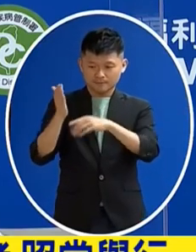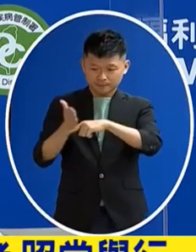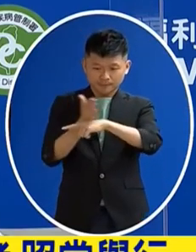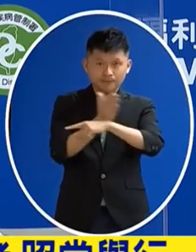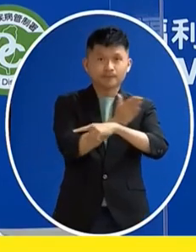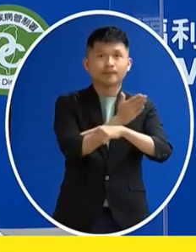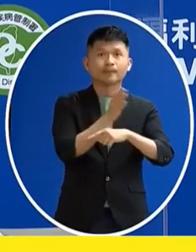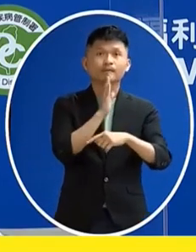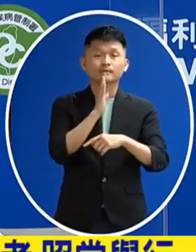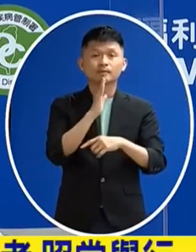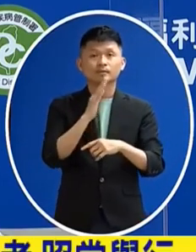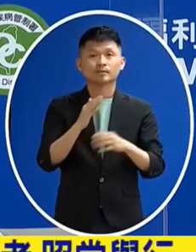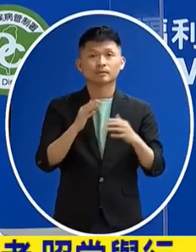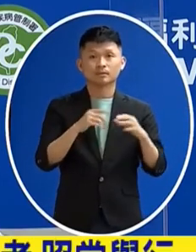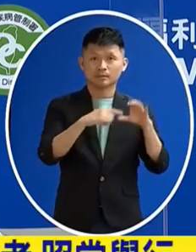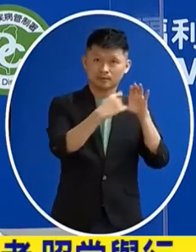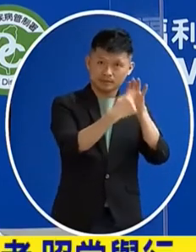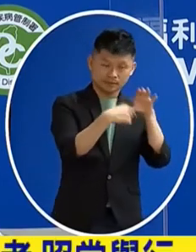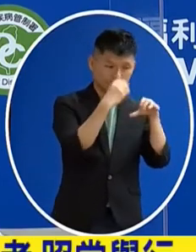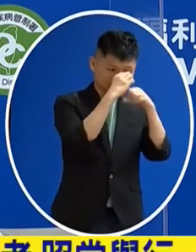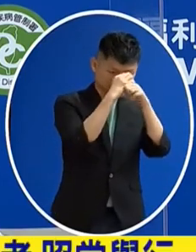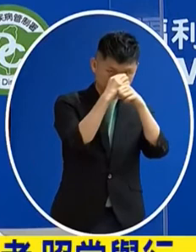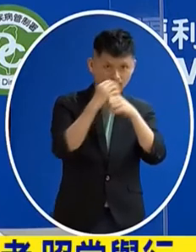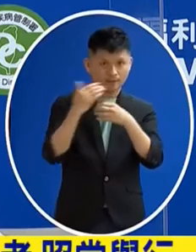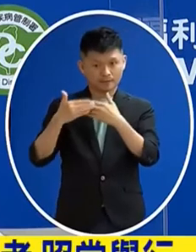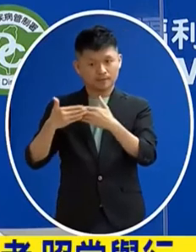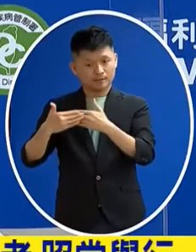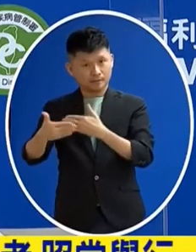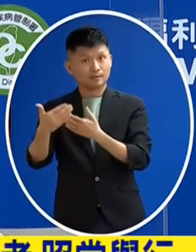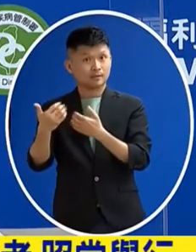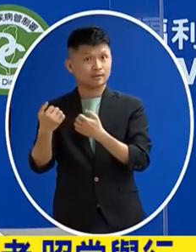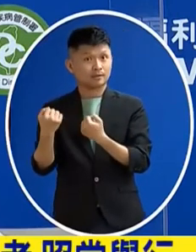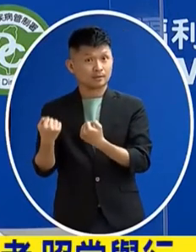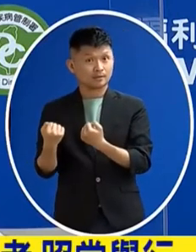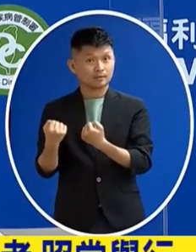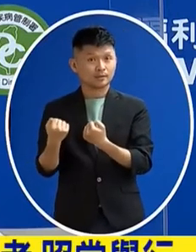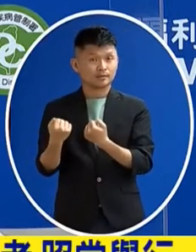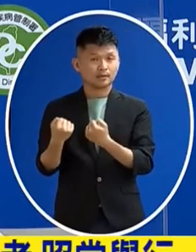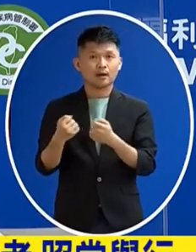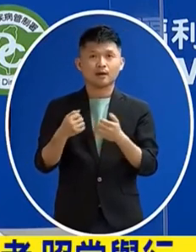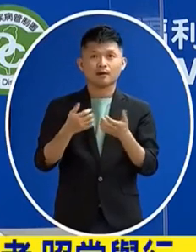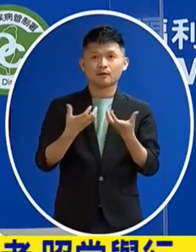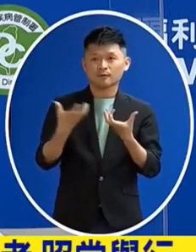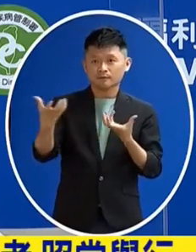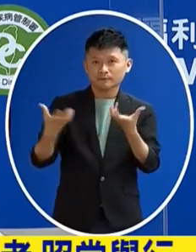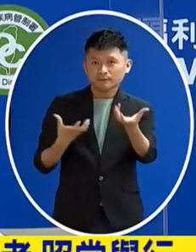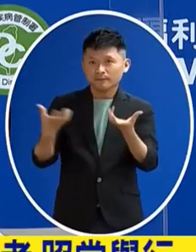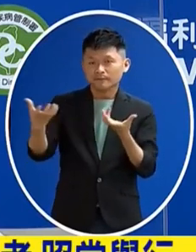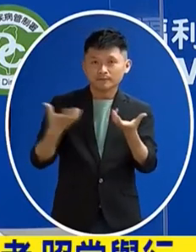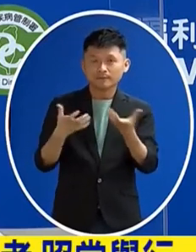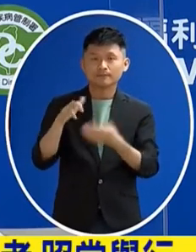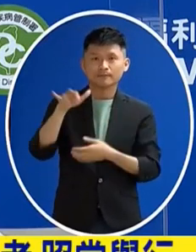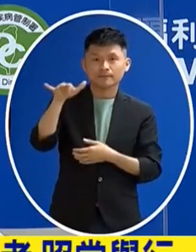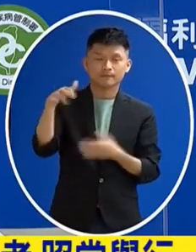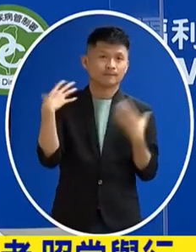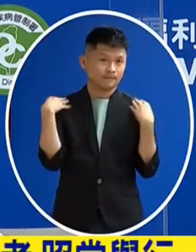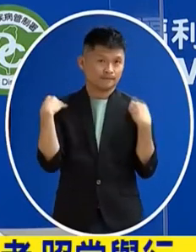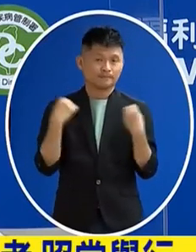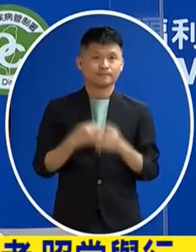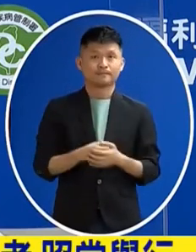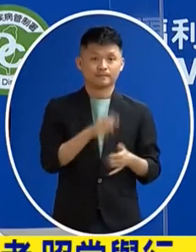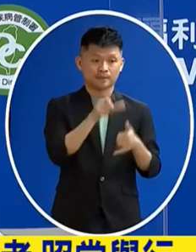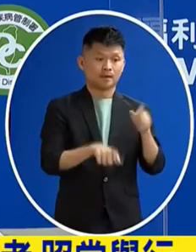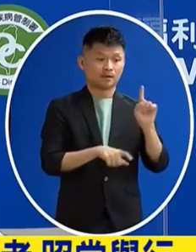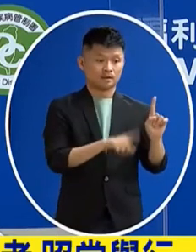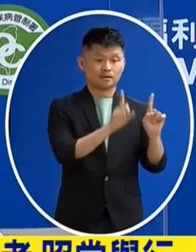跟这个哈居隔哈能够并进，那维持一定的运量。 那再过来，我们再看到1183转